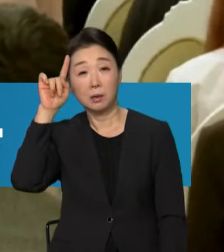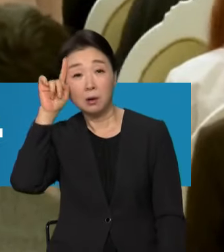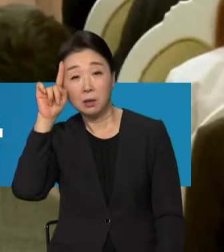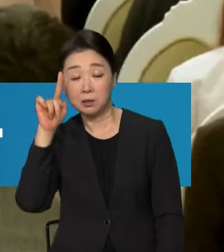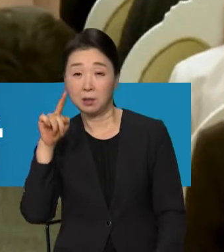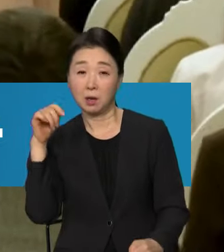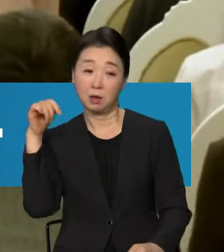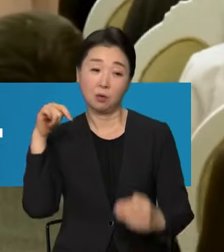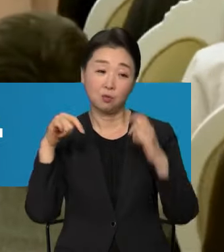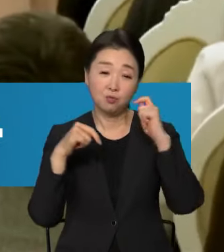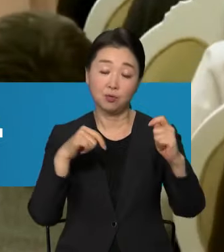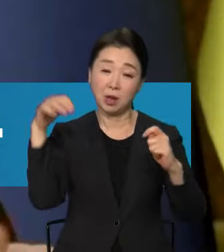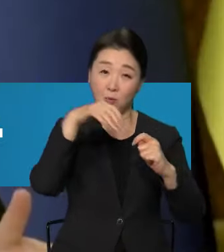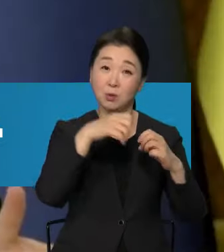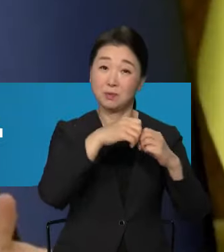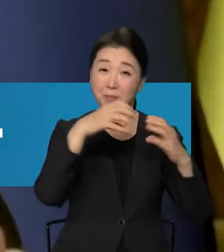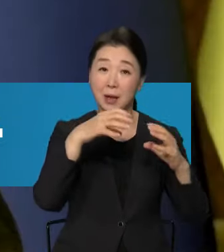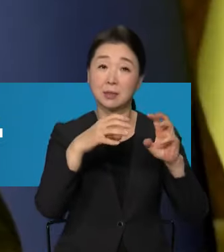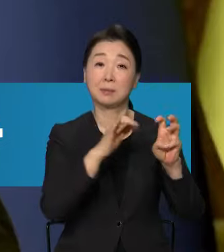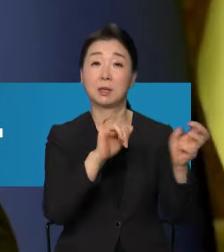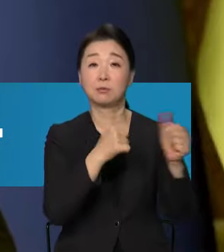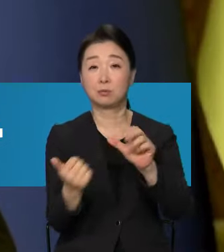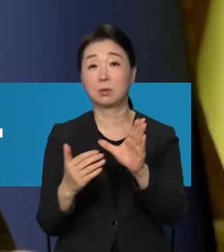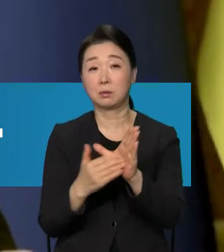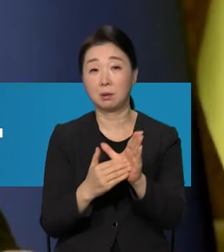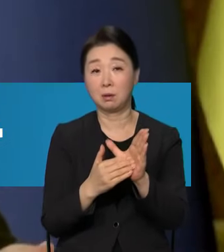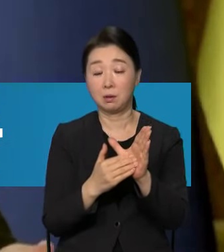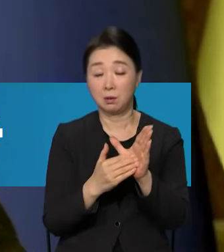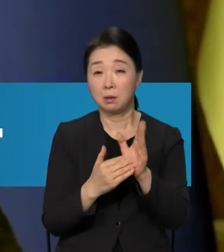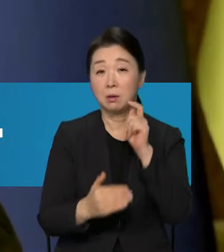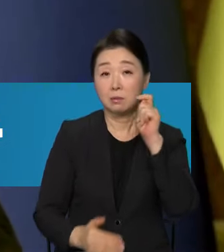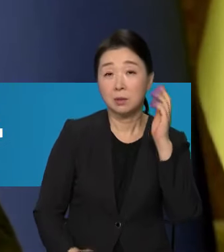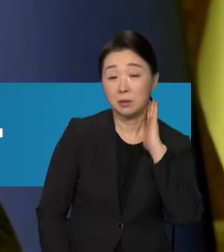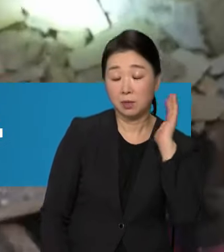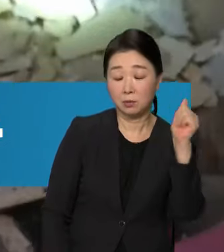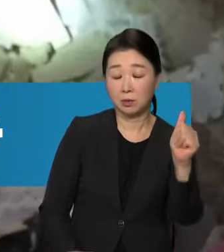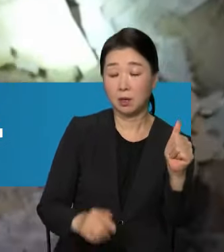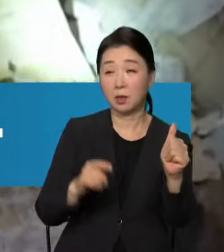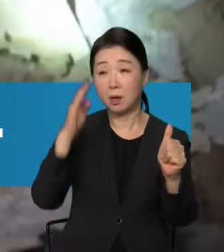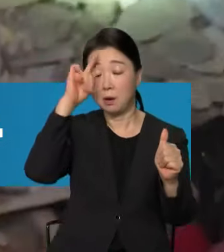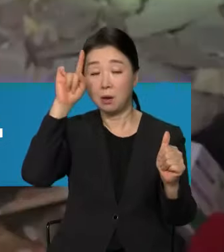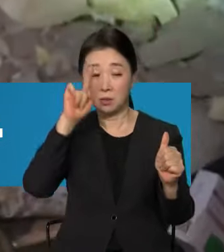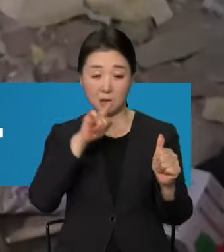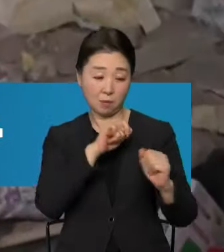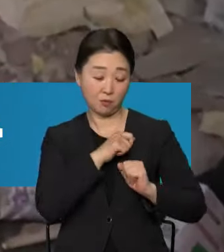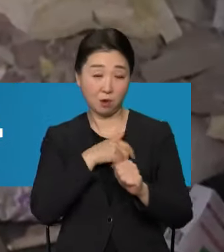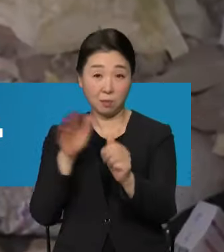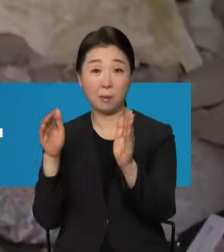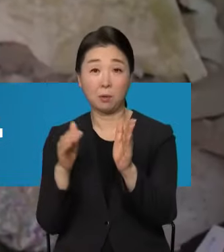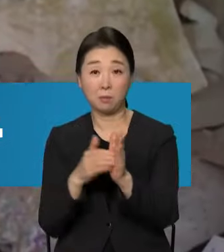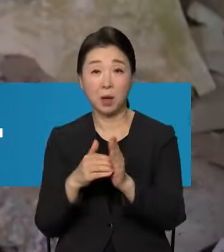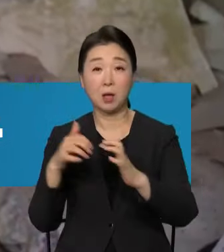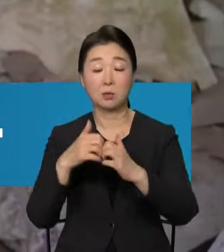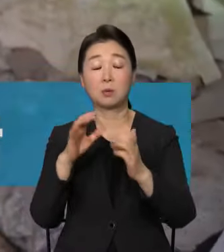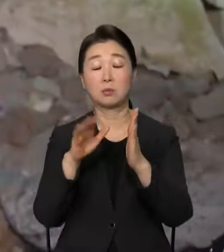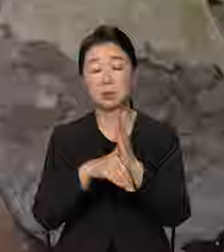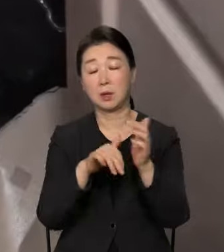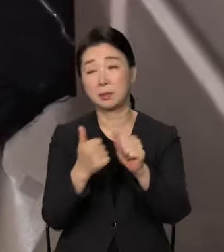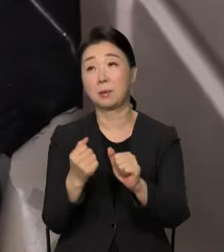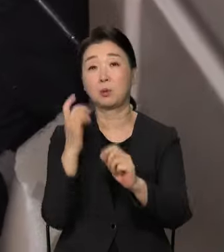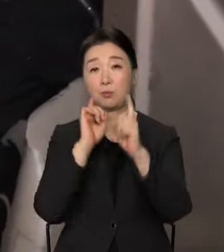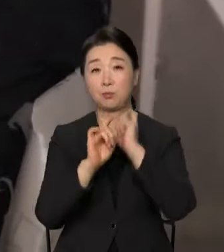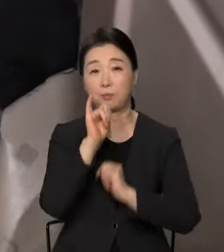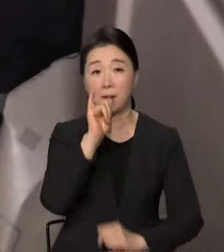우크라이나를 공습해 30여 명이 숨졌습니다. 젤렌스키 대통령은 러시아에 파병된 북한군이 전투에서 사망하거나